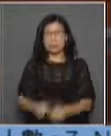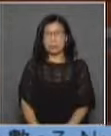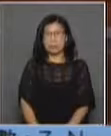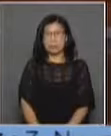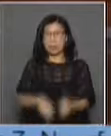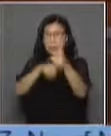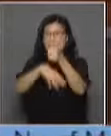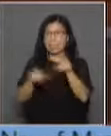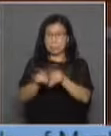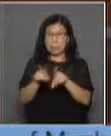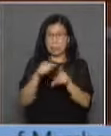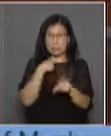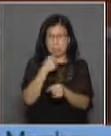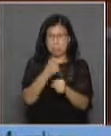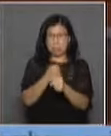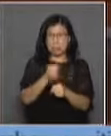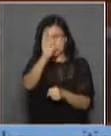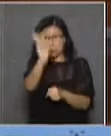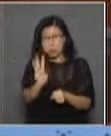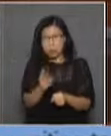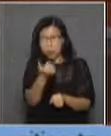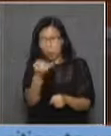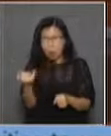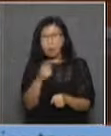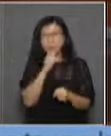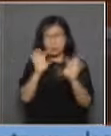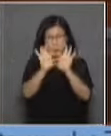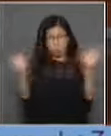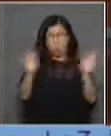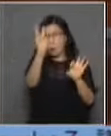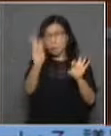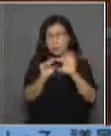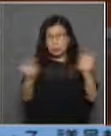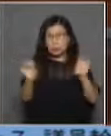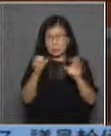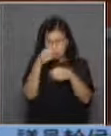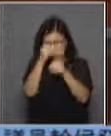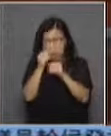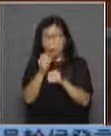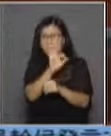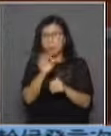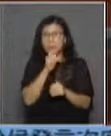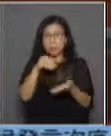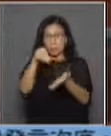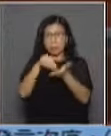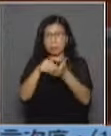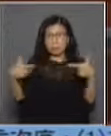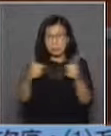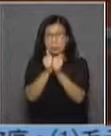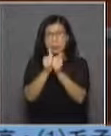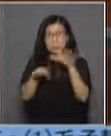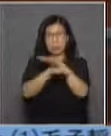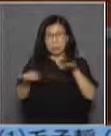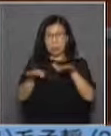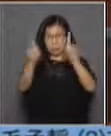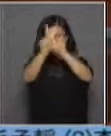本的設施，那些水質那些水管你無需化驗，無需確保去符合這個安全標